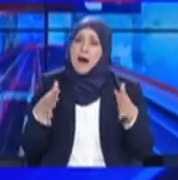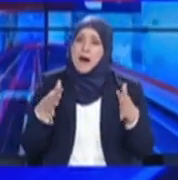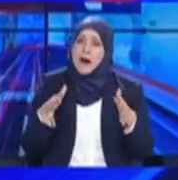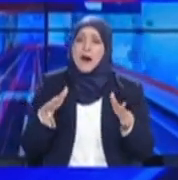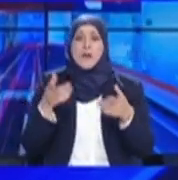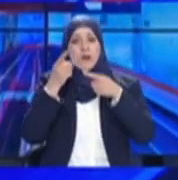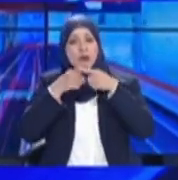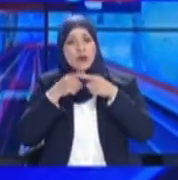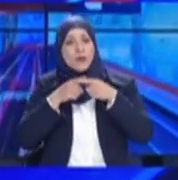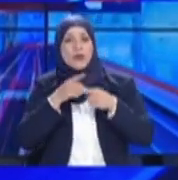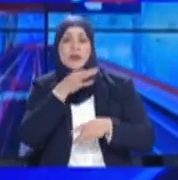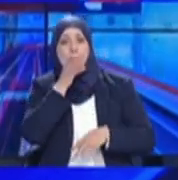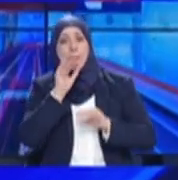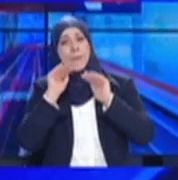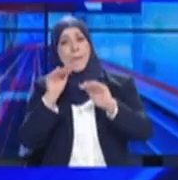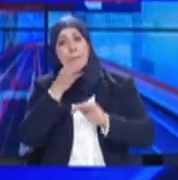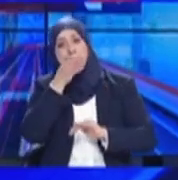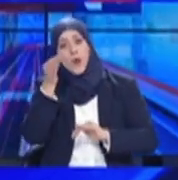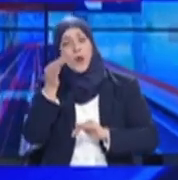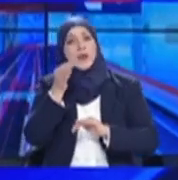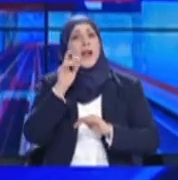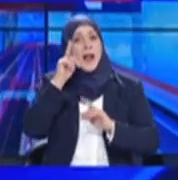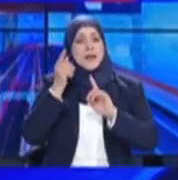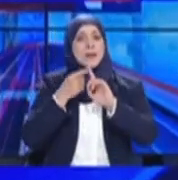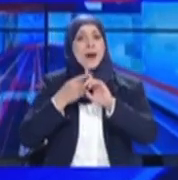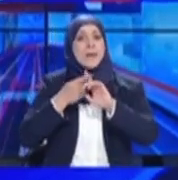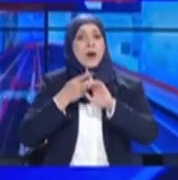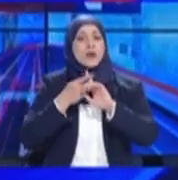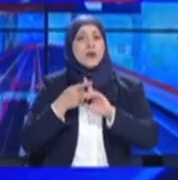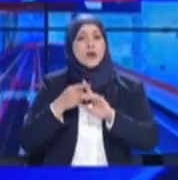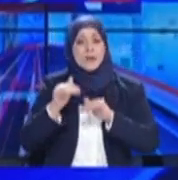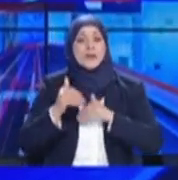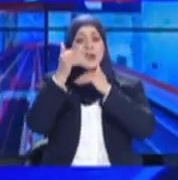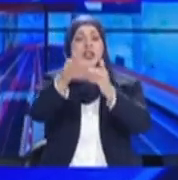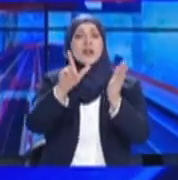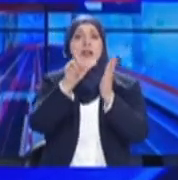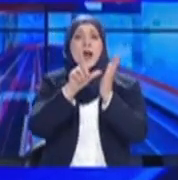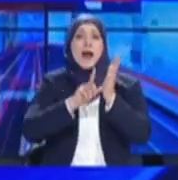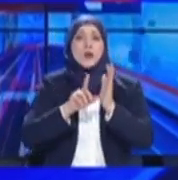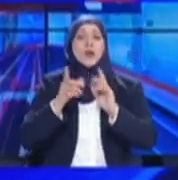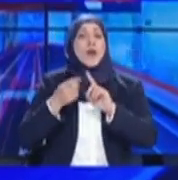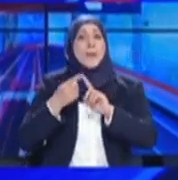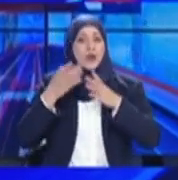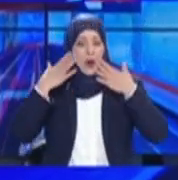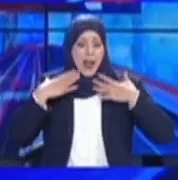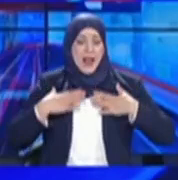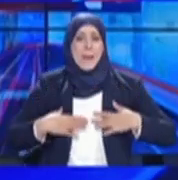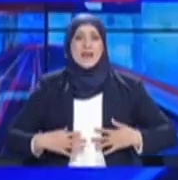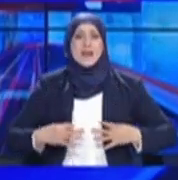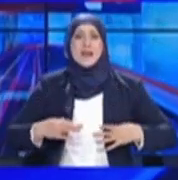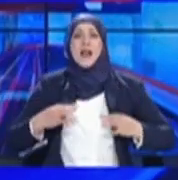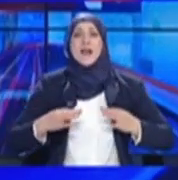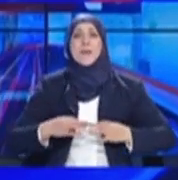وكما قلت لك بال لماذا بيناتها حتى انجاز وحتى القانون الموضوع وامتع الازياء العملي اللي يخدم